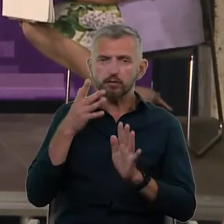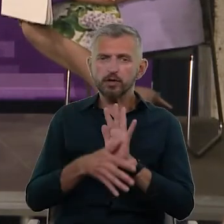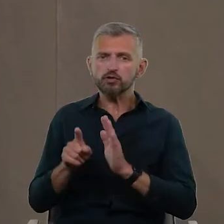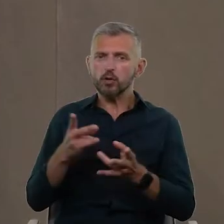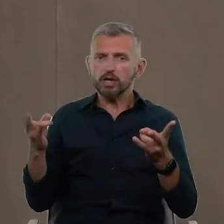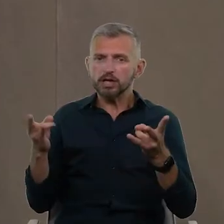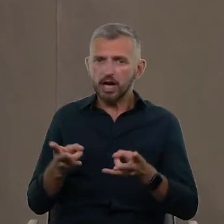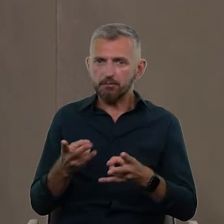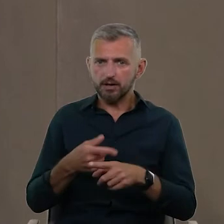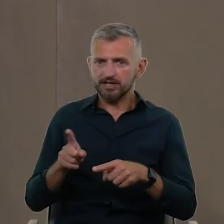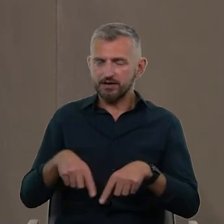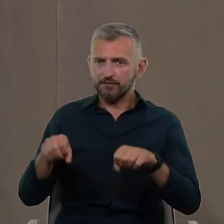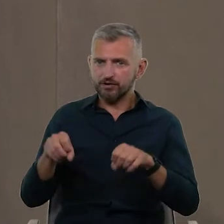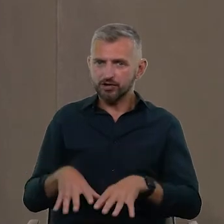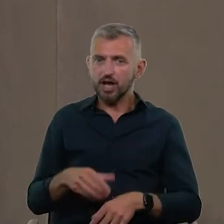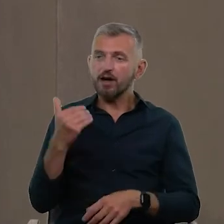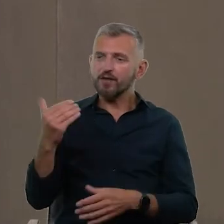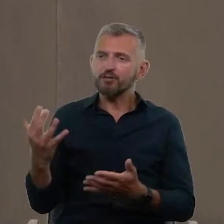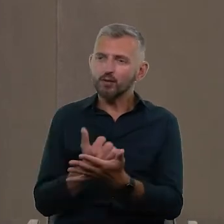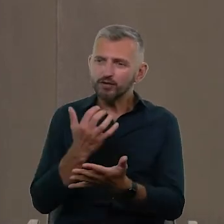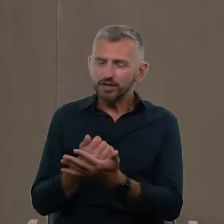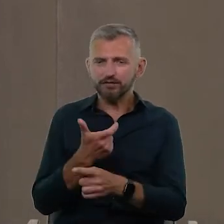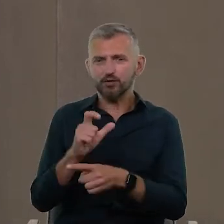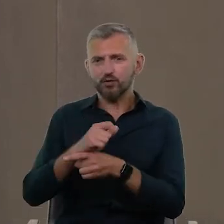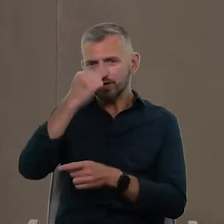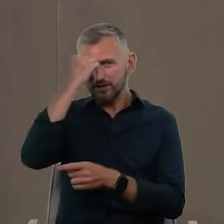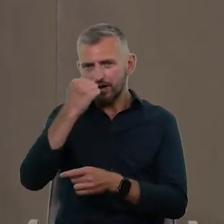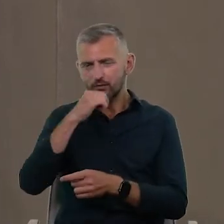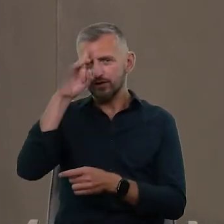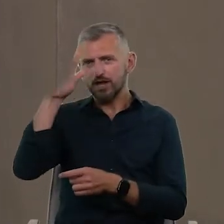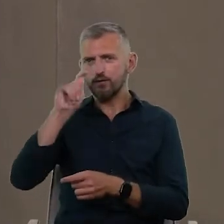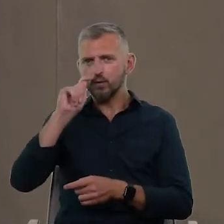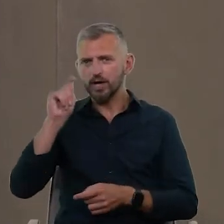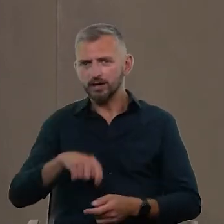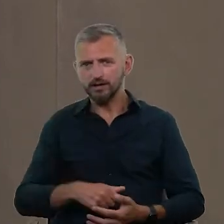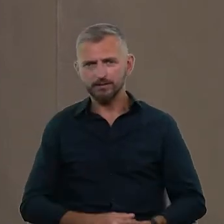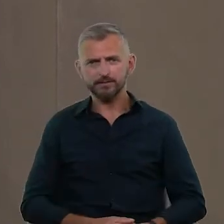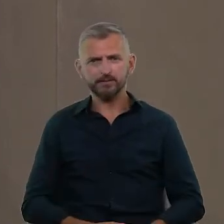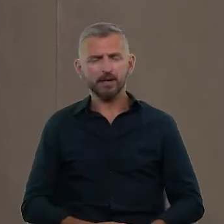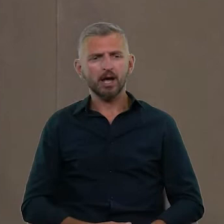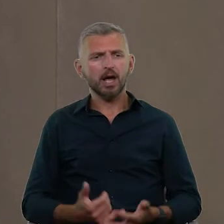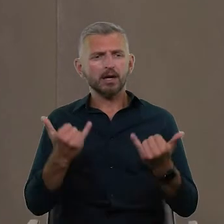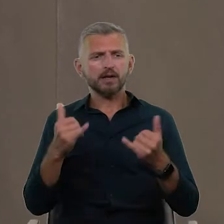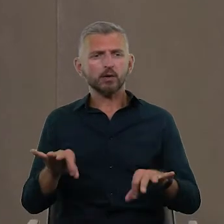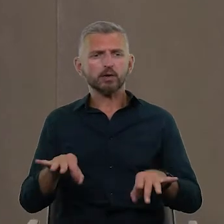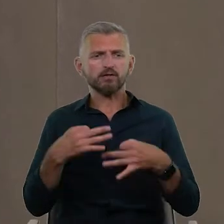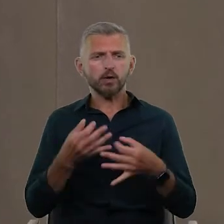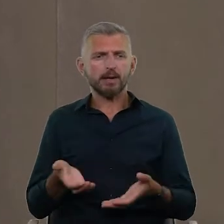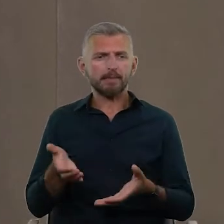що треба це вирішити. Вам успіхів, дуже дякую, слава Україні. А зараз дозвольте